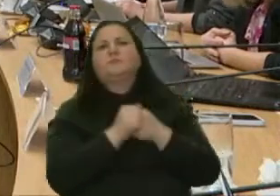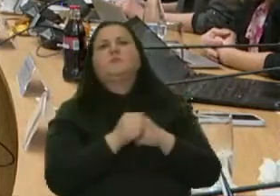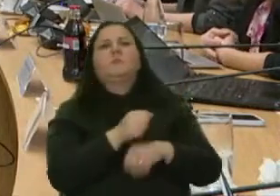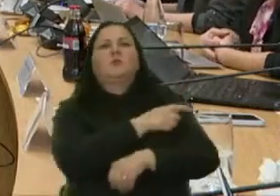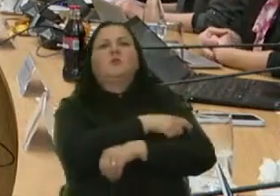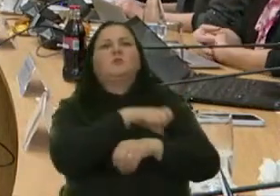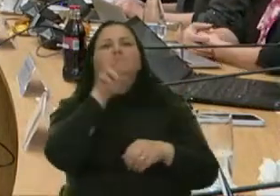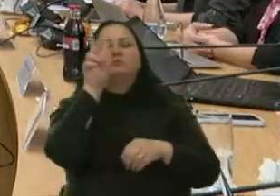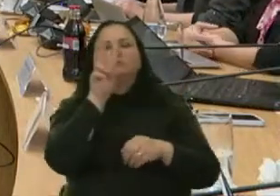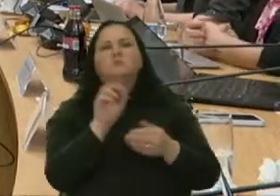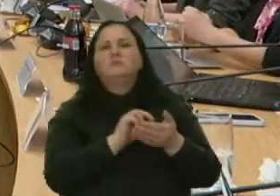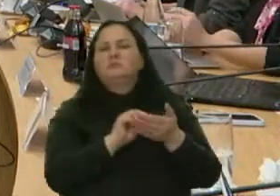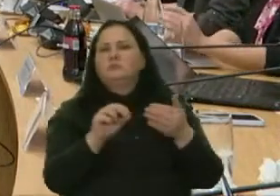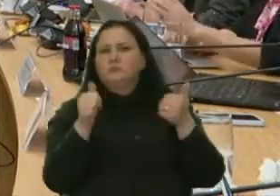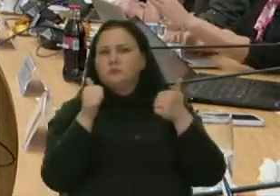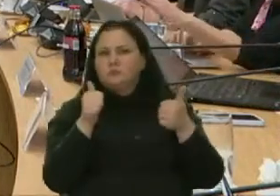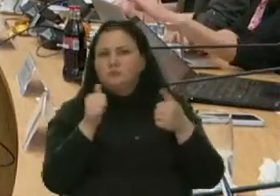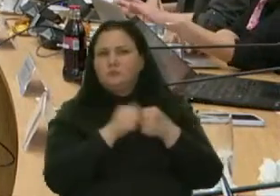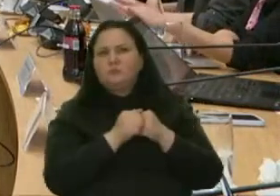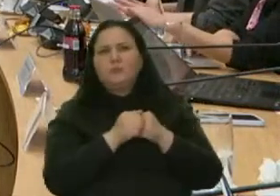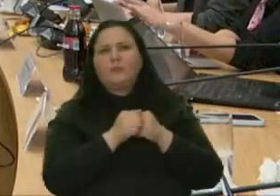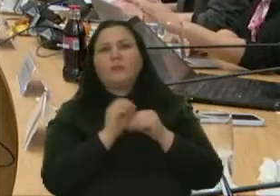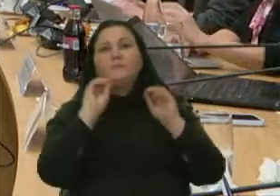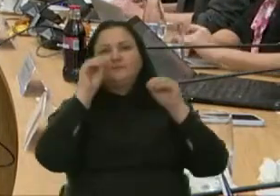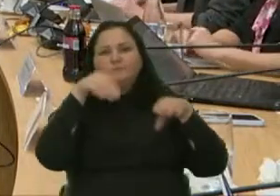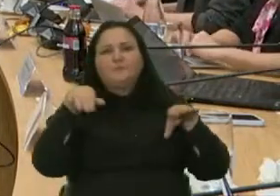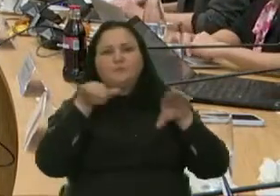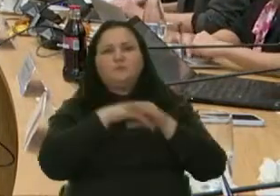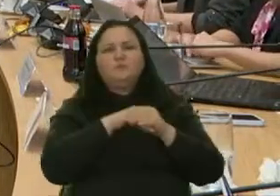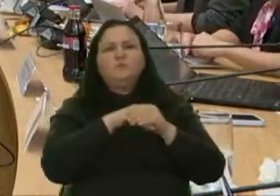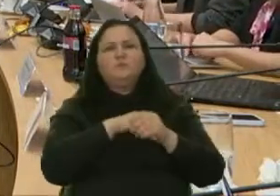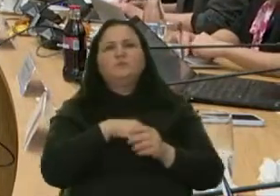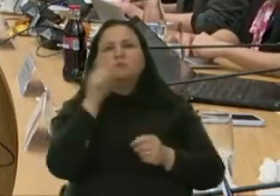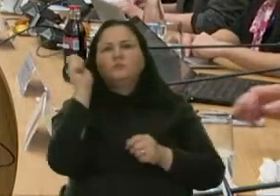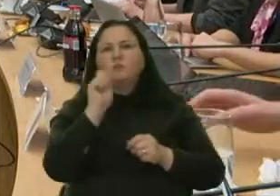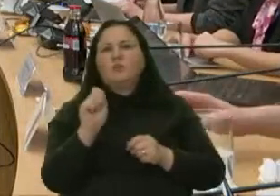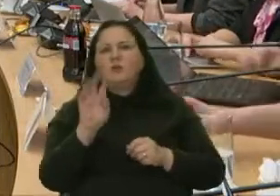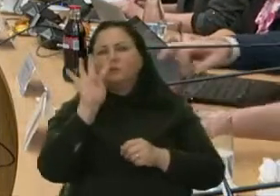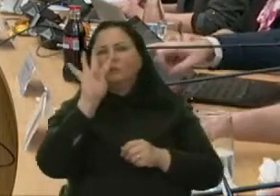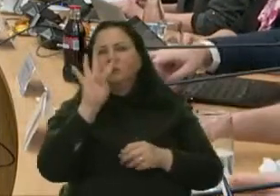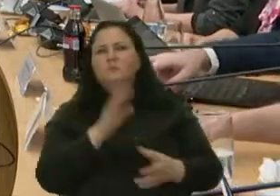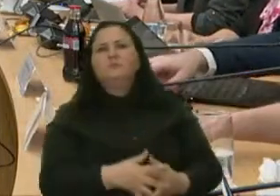Comisia do Comisia juridică aviz favorabil supun la vot proiectul numărul